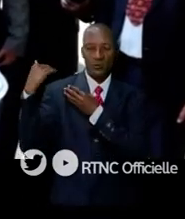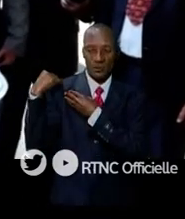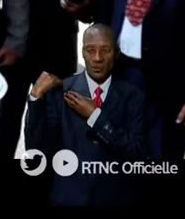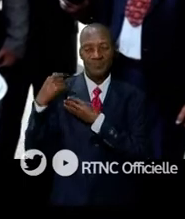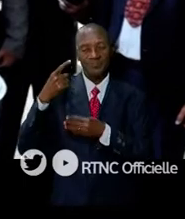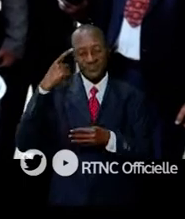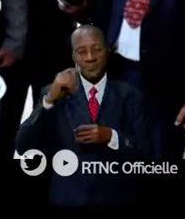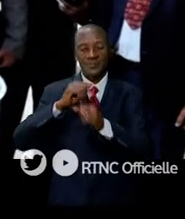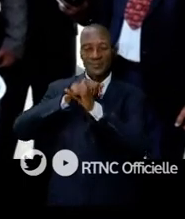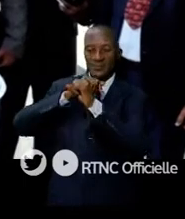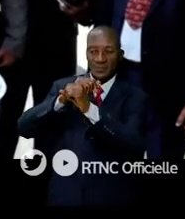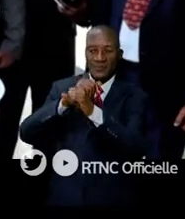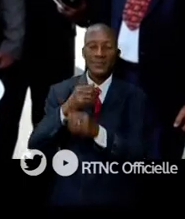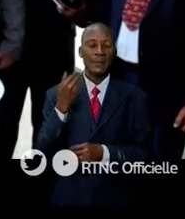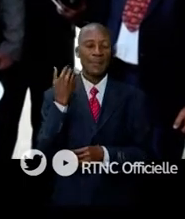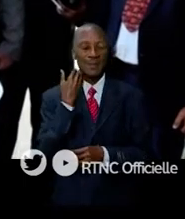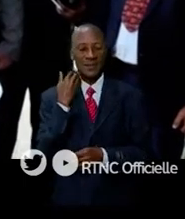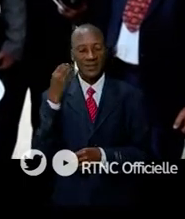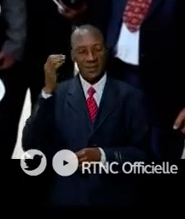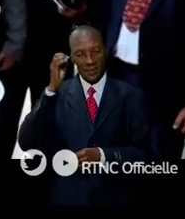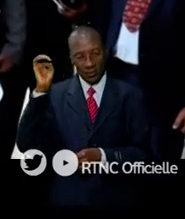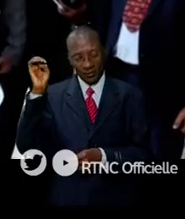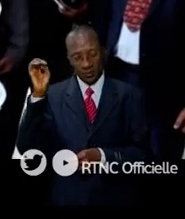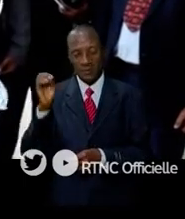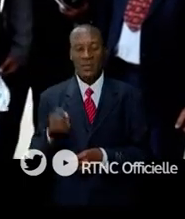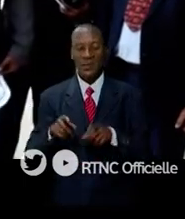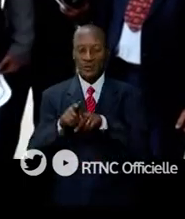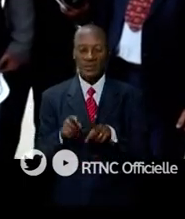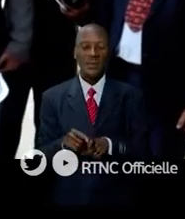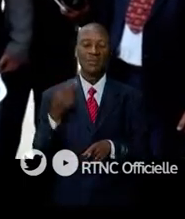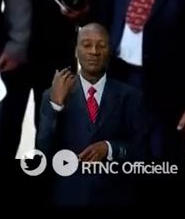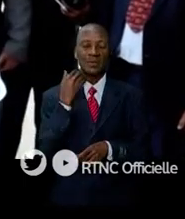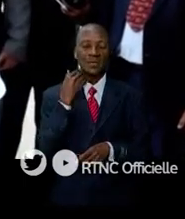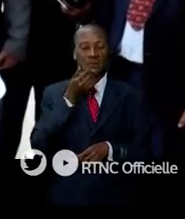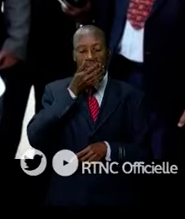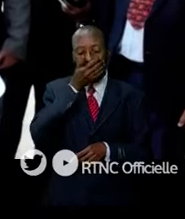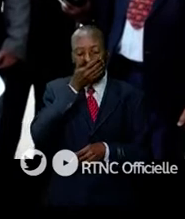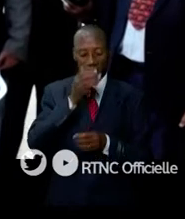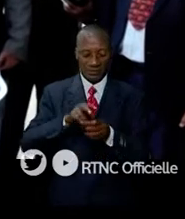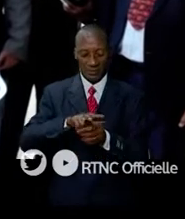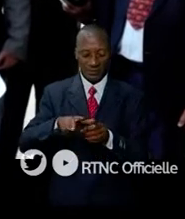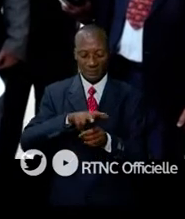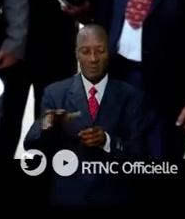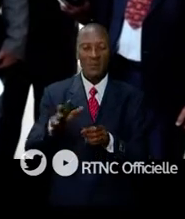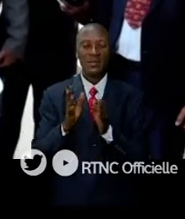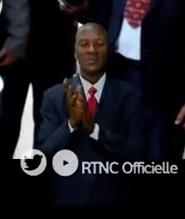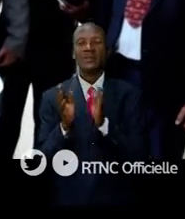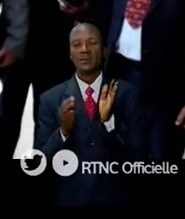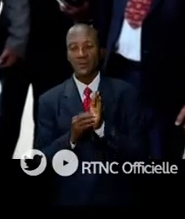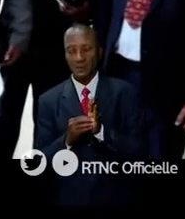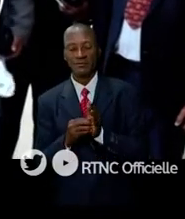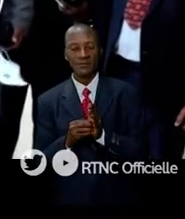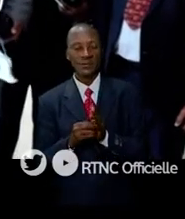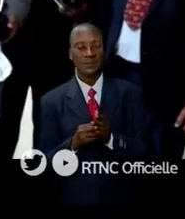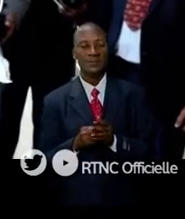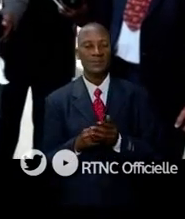face à non seulement à la pandémie de la COVID-19, mais également pour faire face à Ebola, puisque